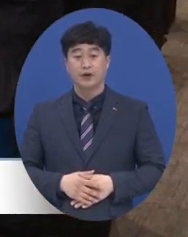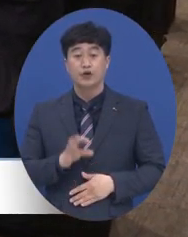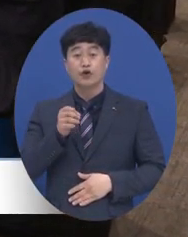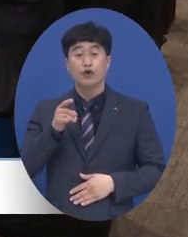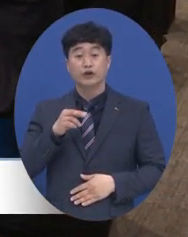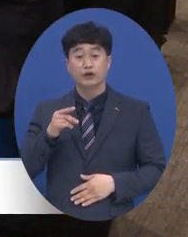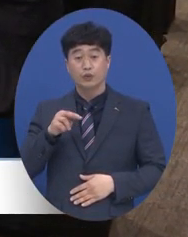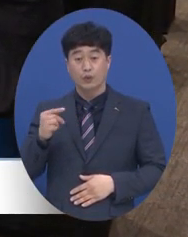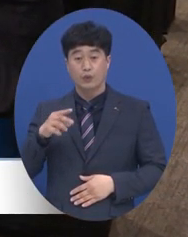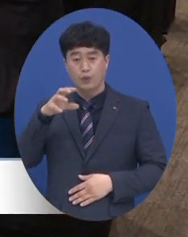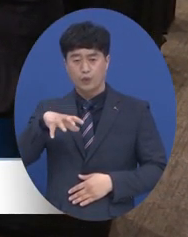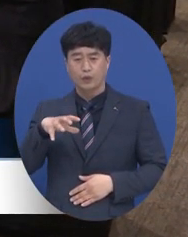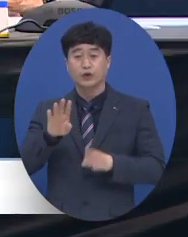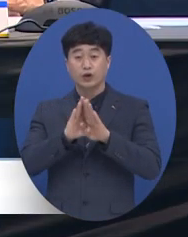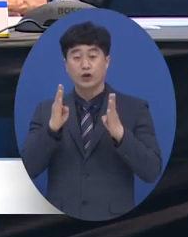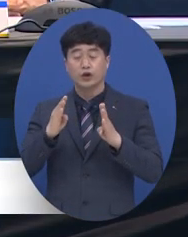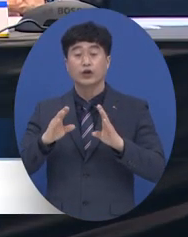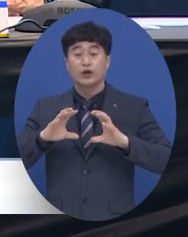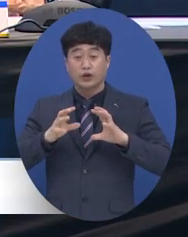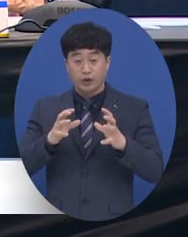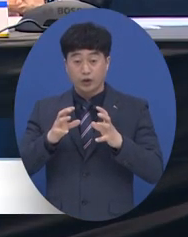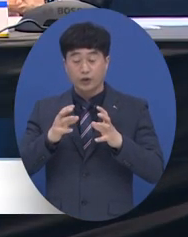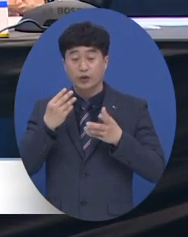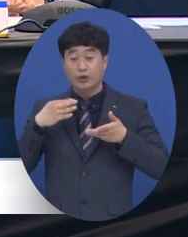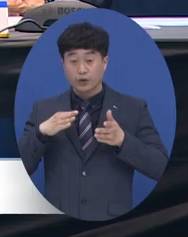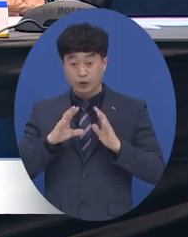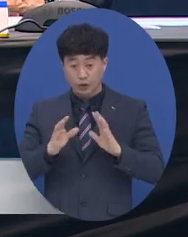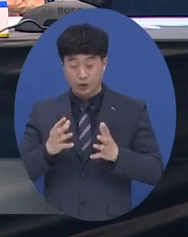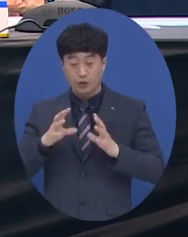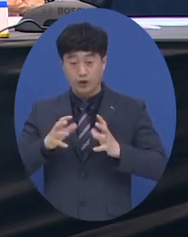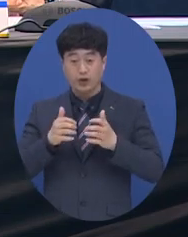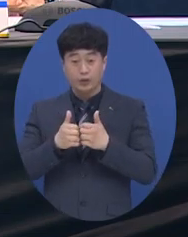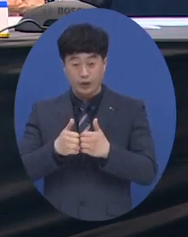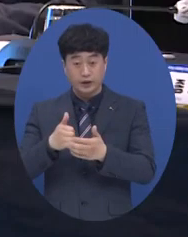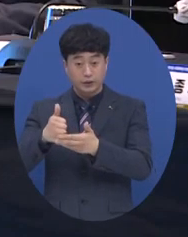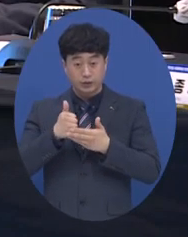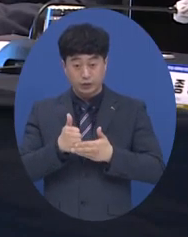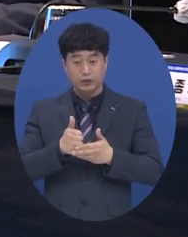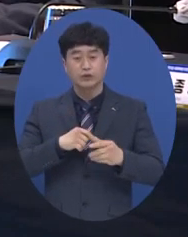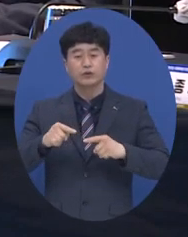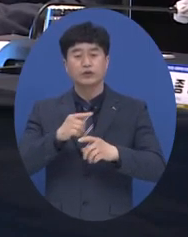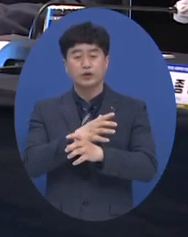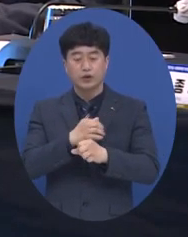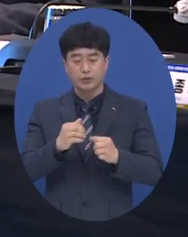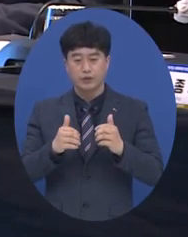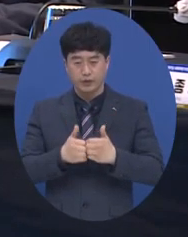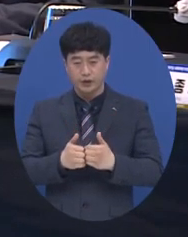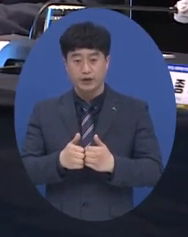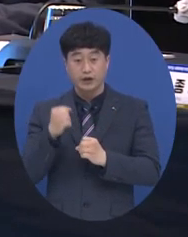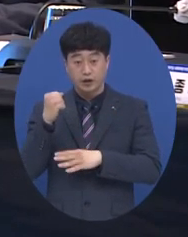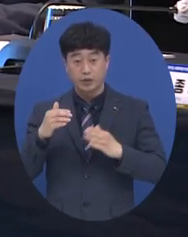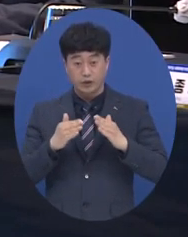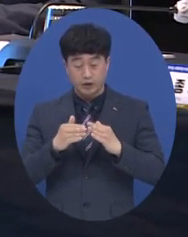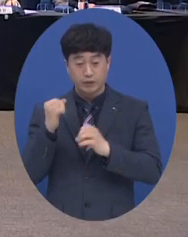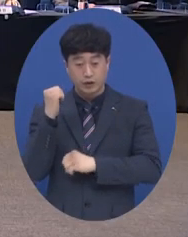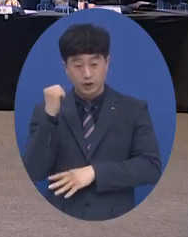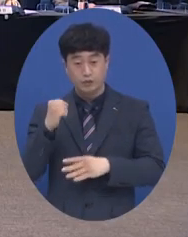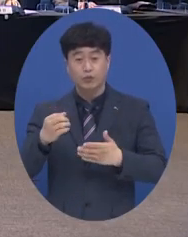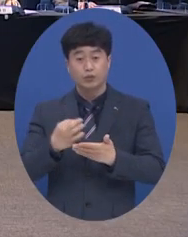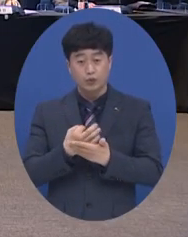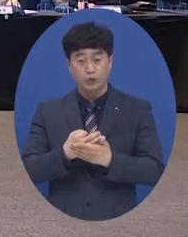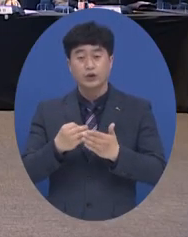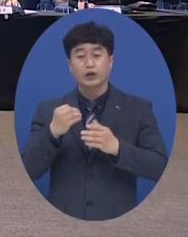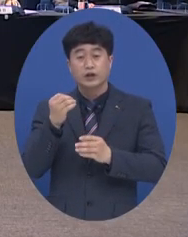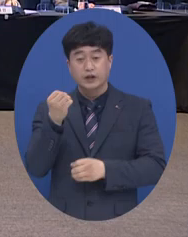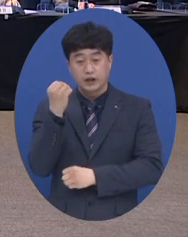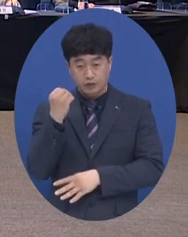여의도에서 열린 경기도 국회의원 초청 정책 협의회. 기본주택과 기본대출, 기본소득이 논의의 가장 큰